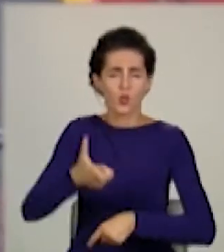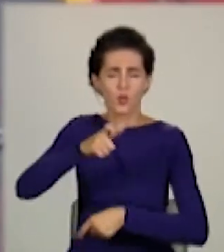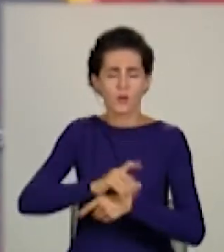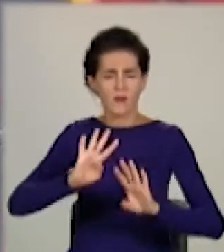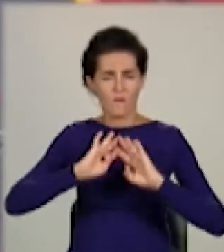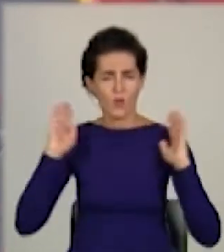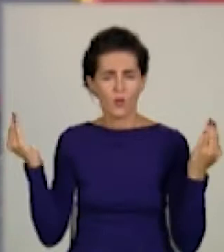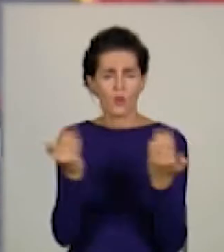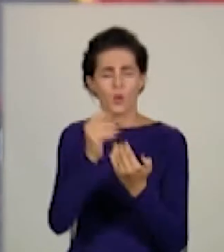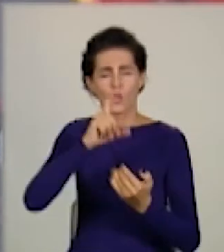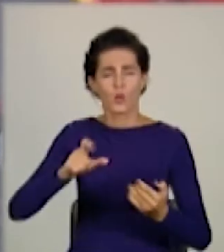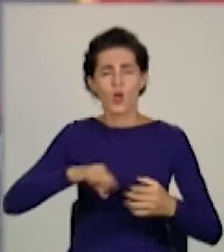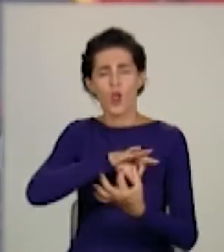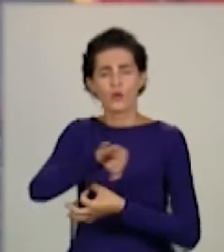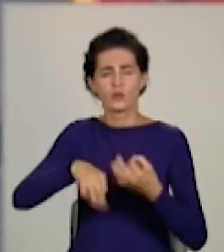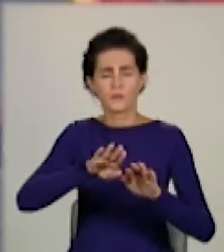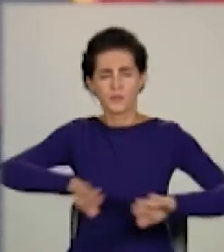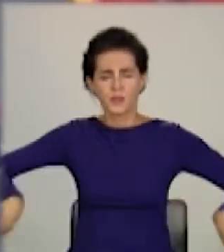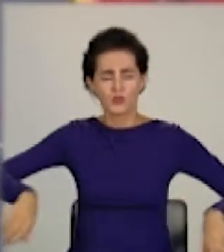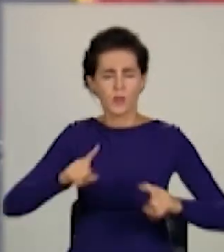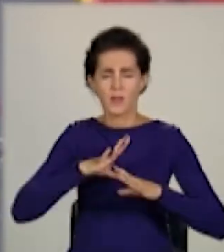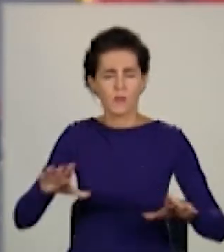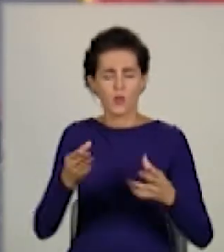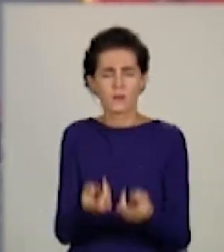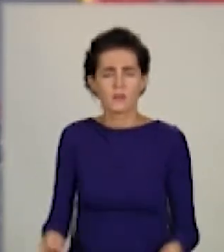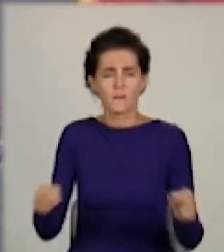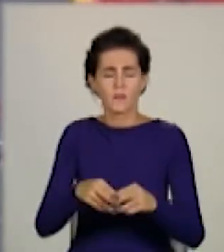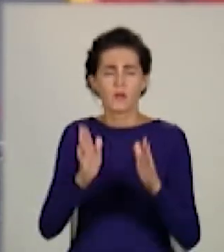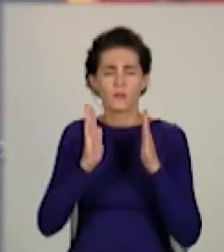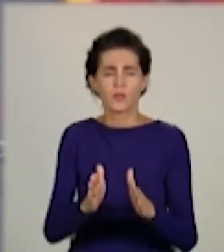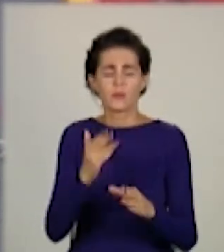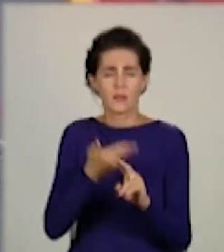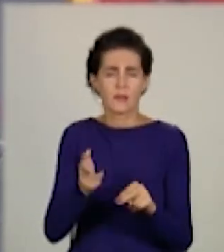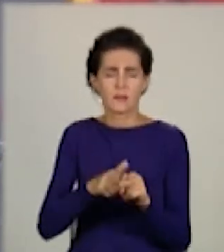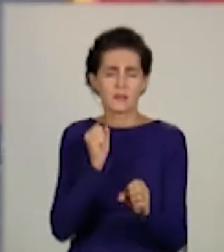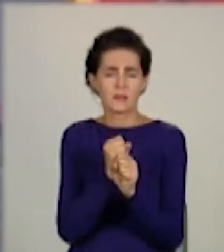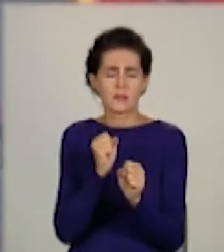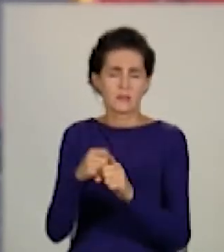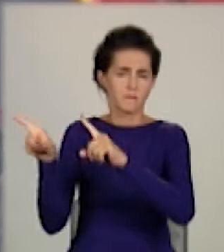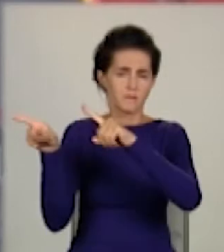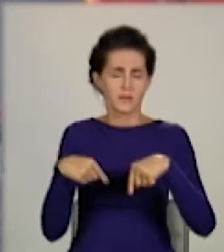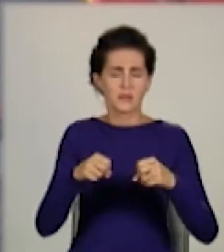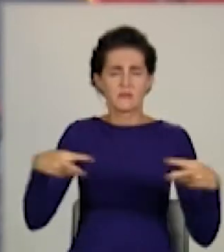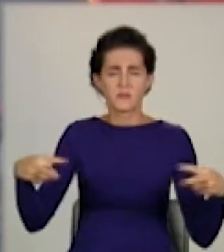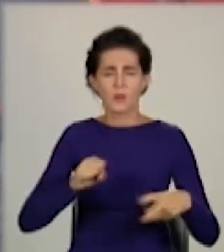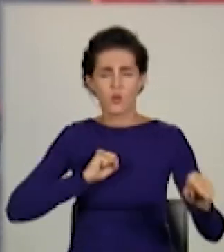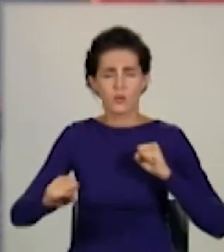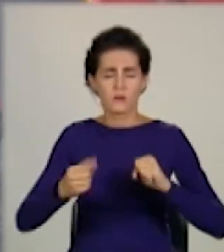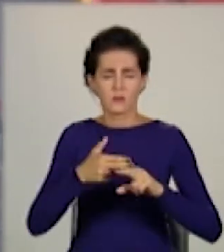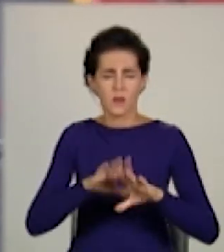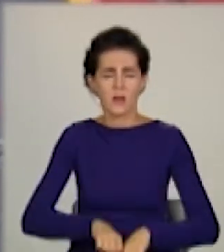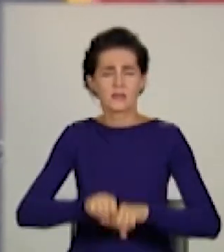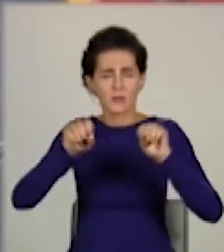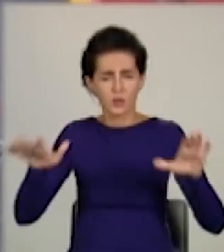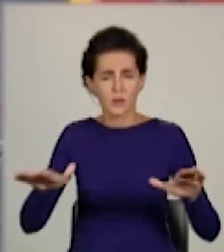территория, выводить людей лишних, чтобы никого не оставалось здесь. И будет подрядная организация, предназначена для разгрузки,